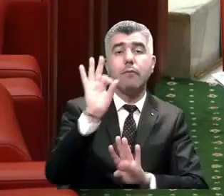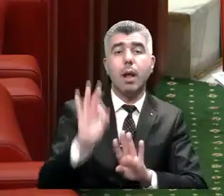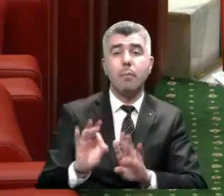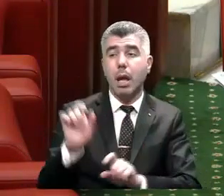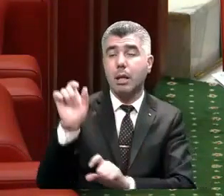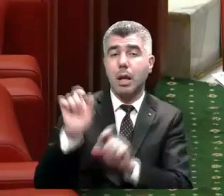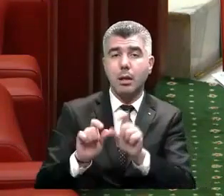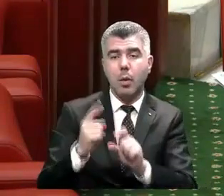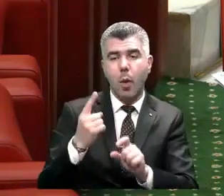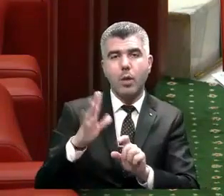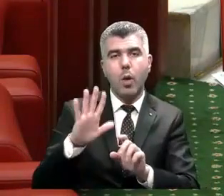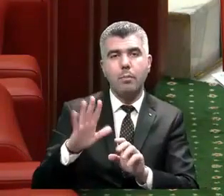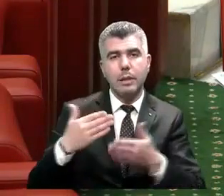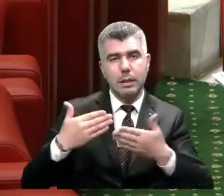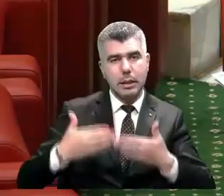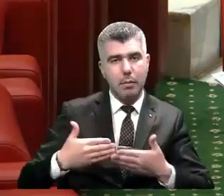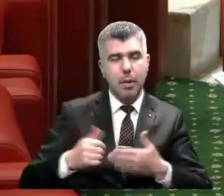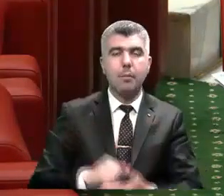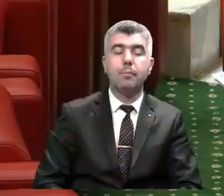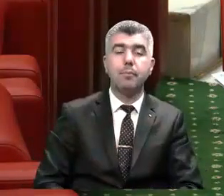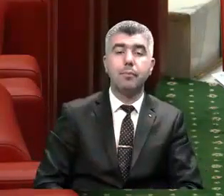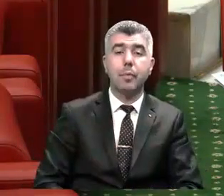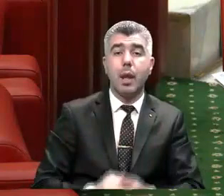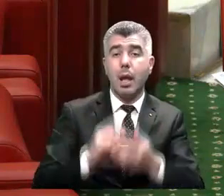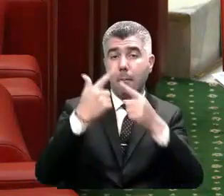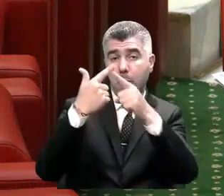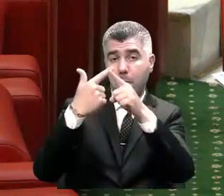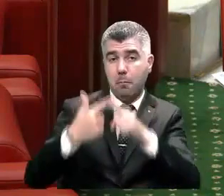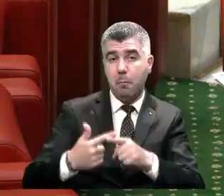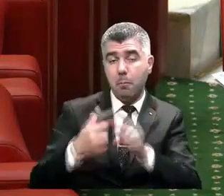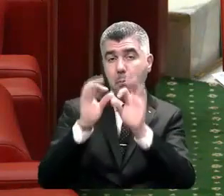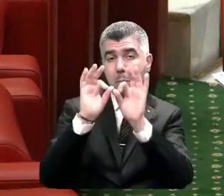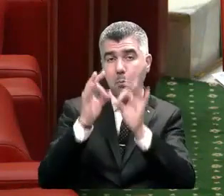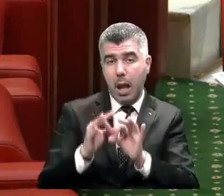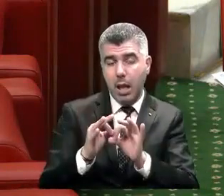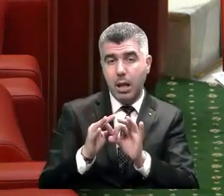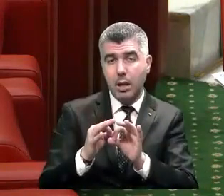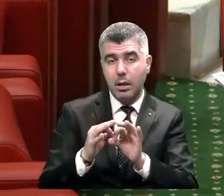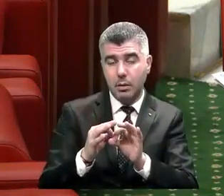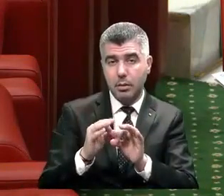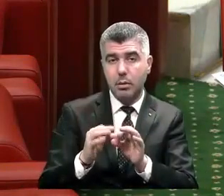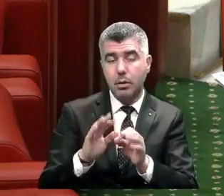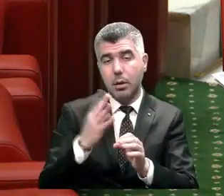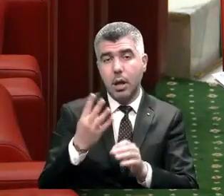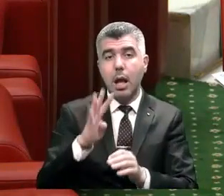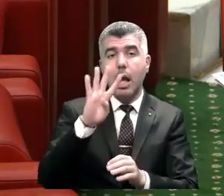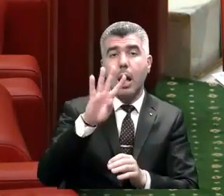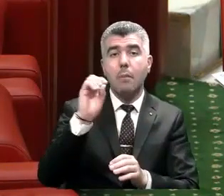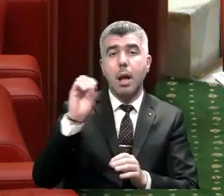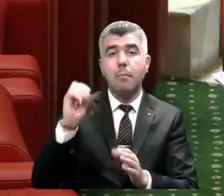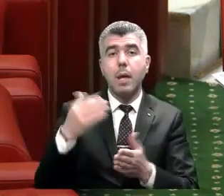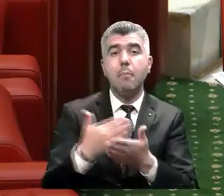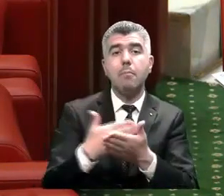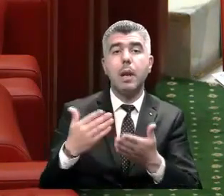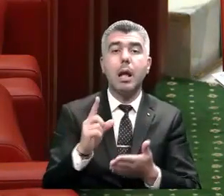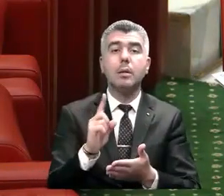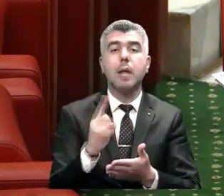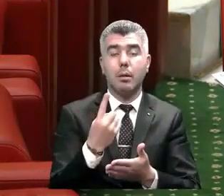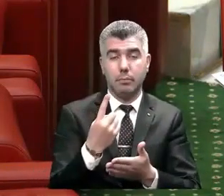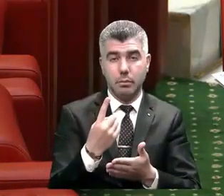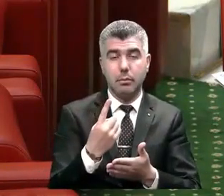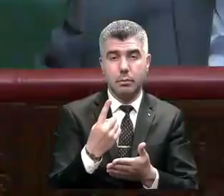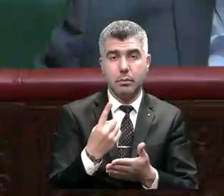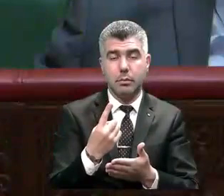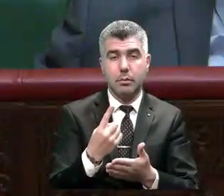عوض 51% حاليا. الغلاف المالي ديال هذا المخطط الضخم 400 مليار ديال الدرهم، تيتضمن هذا